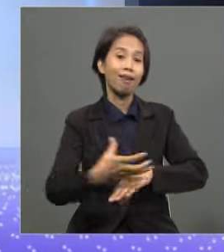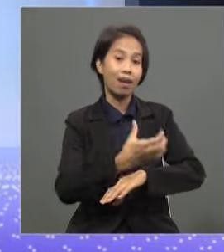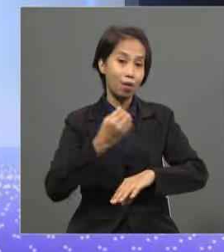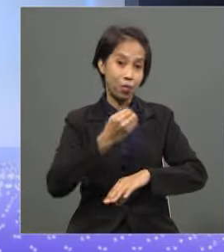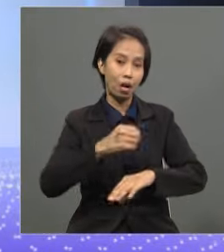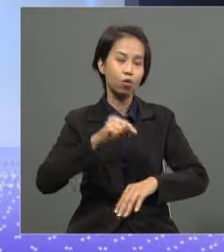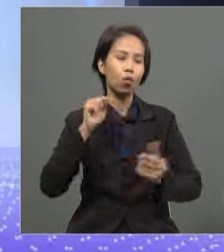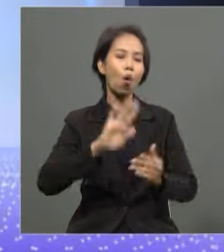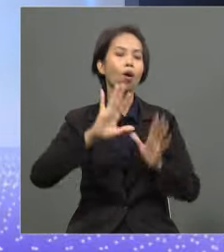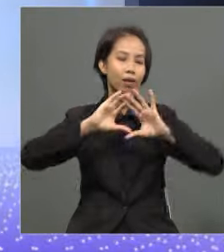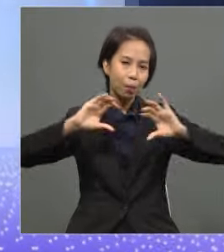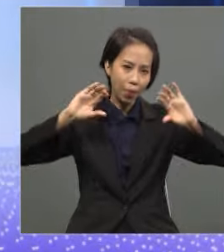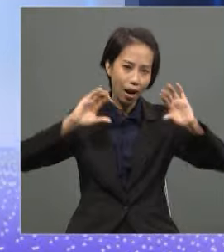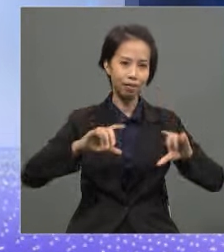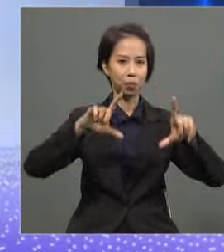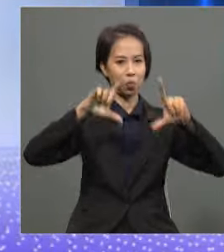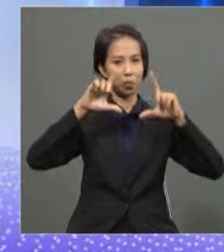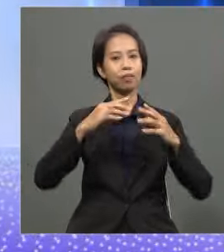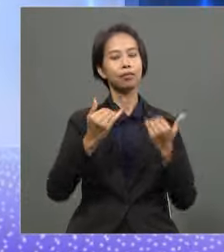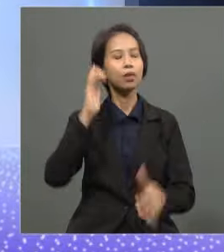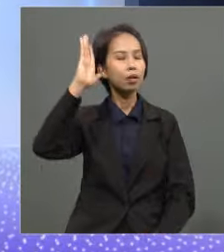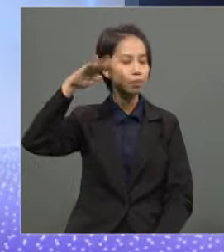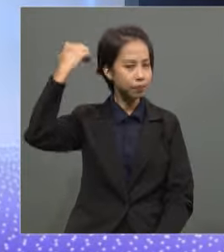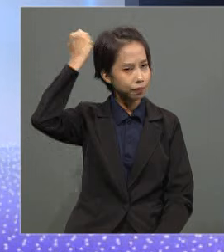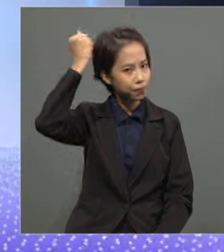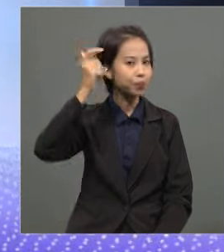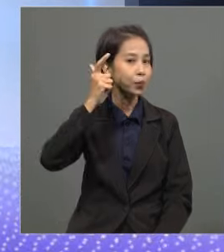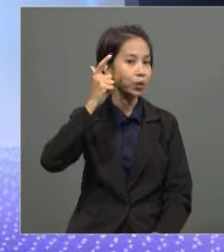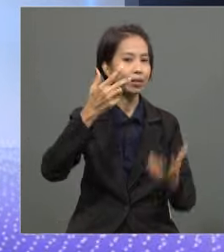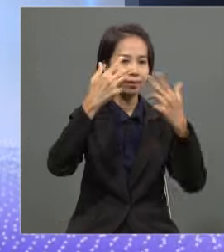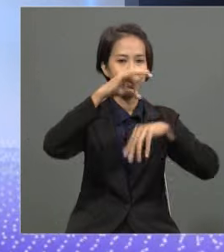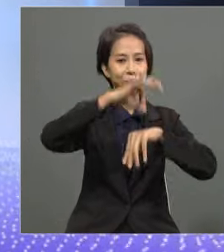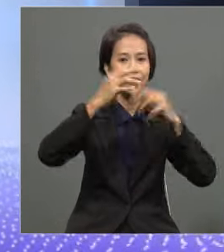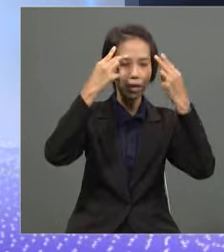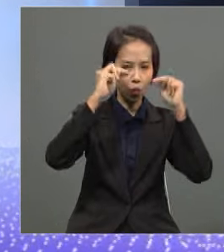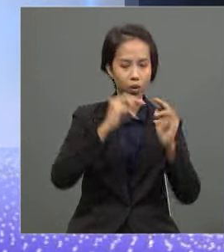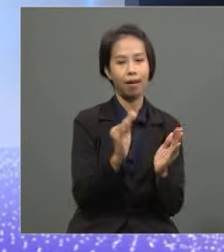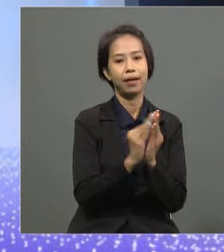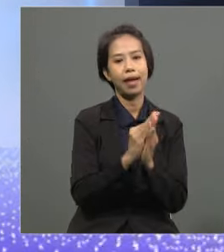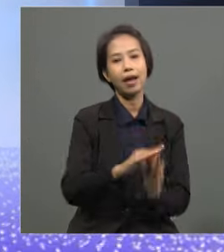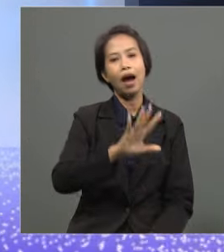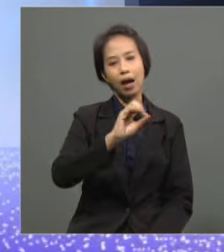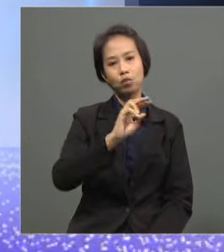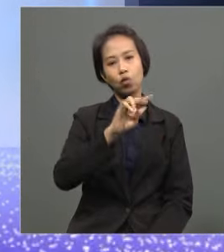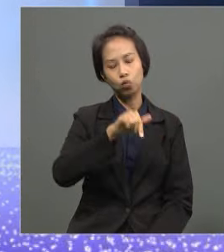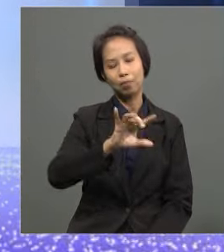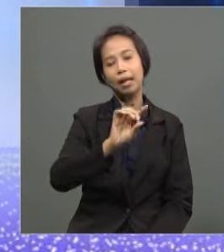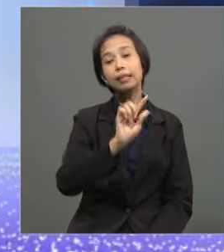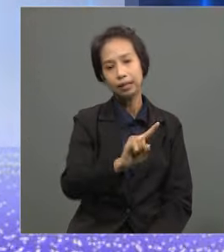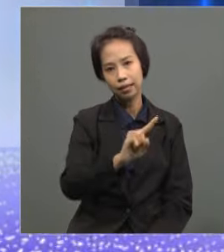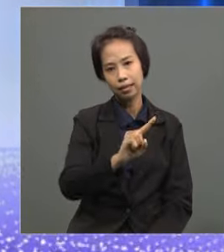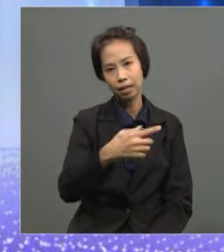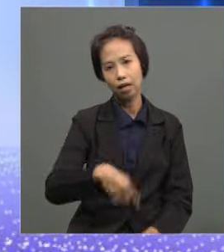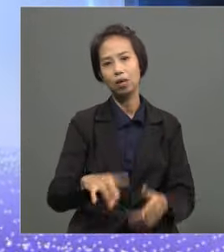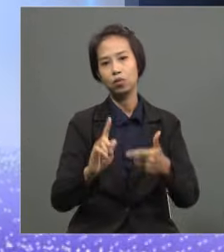บาทโดดเด่นประจำเดือนคือนางสาวแพทองธาชินวัตรนายกรัฐมนตรีได้คะแนนไปร้อยละ 52.8 1รอง